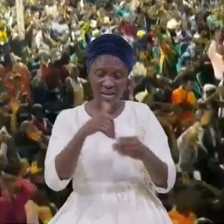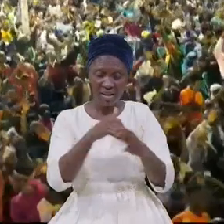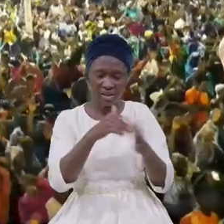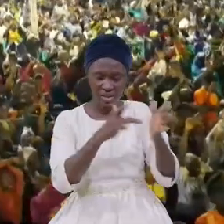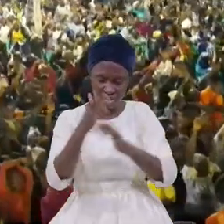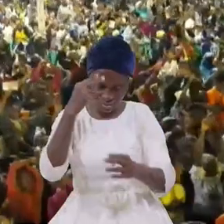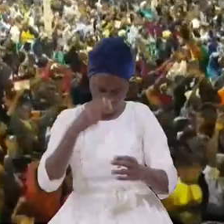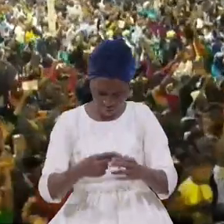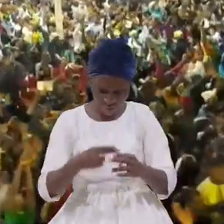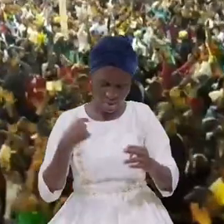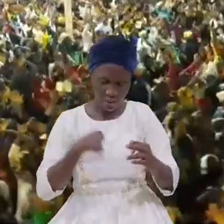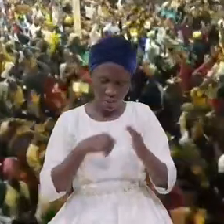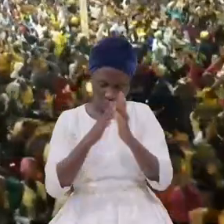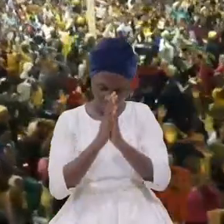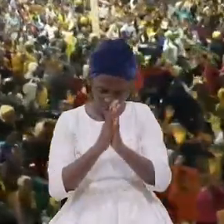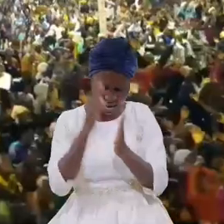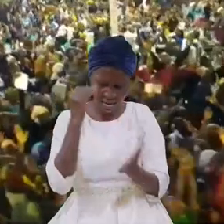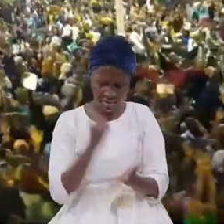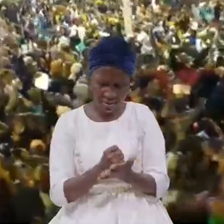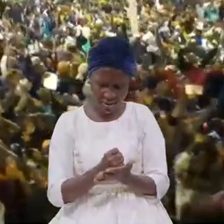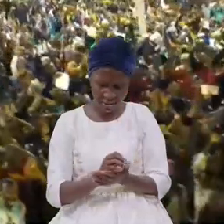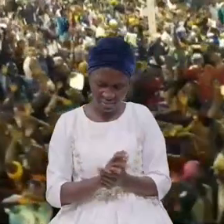nous prions.